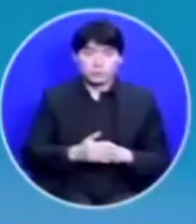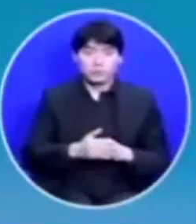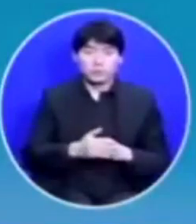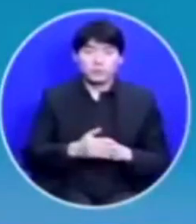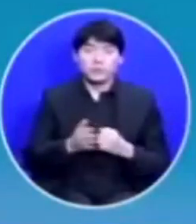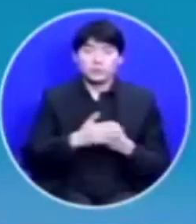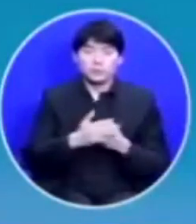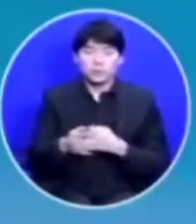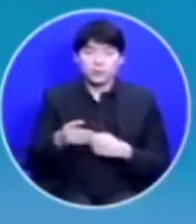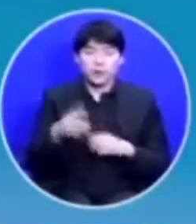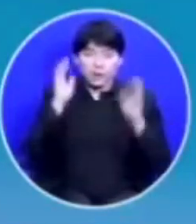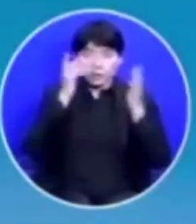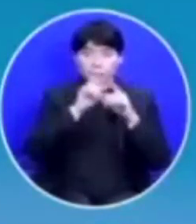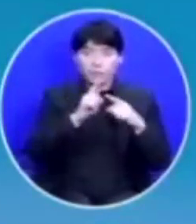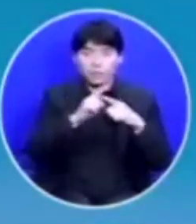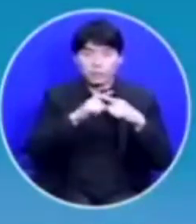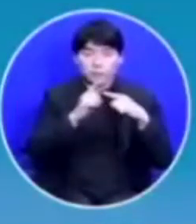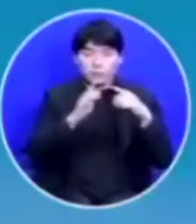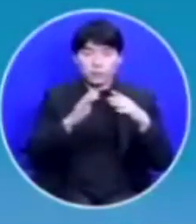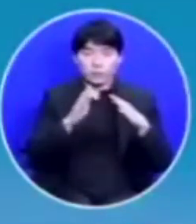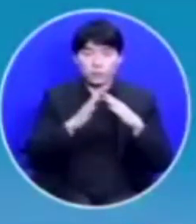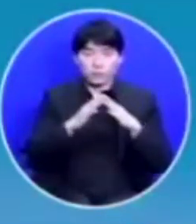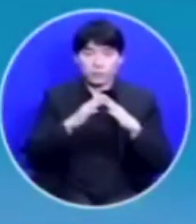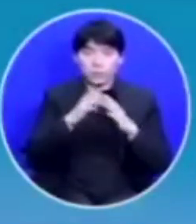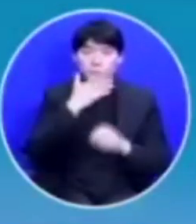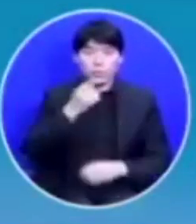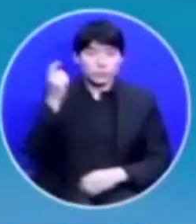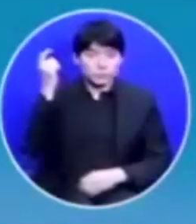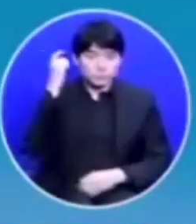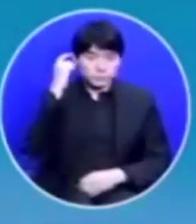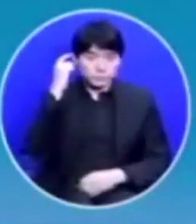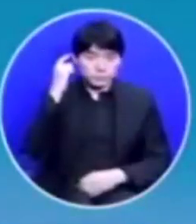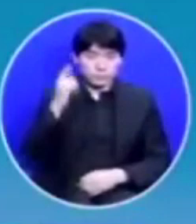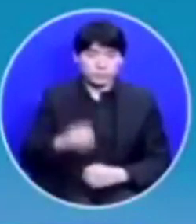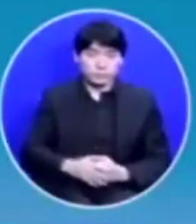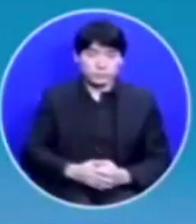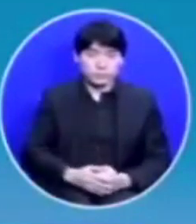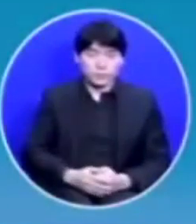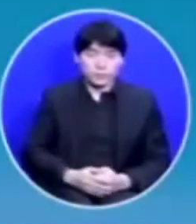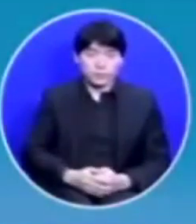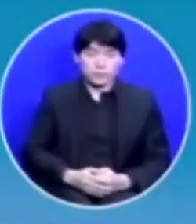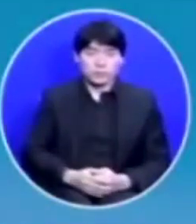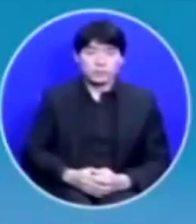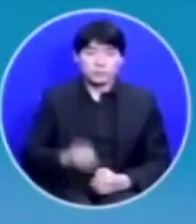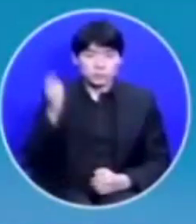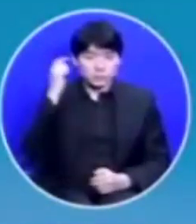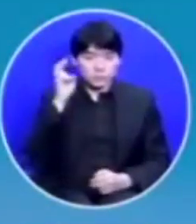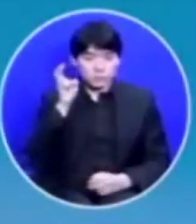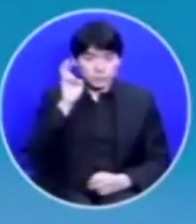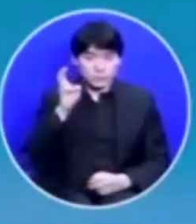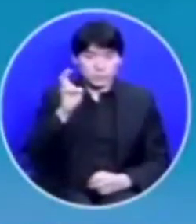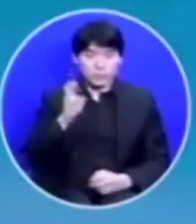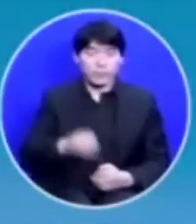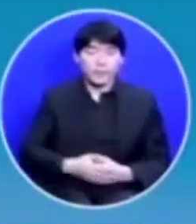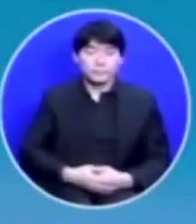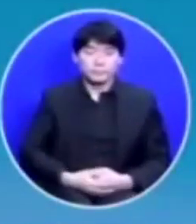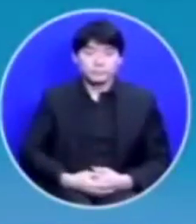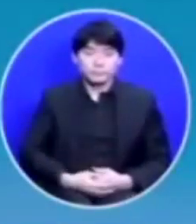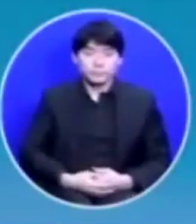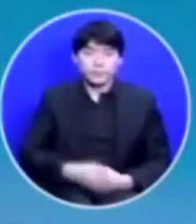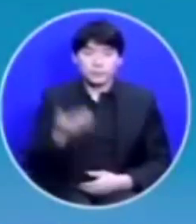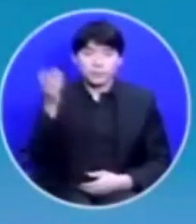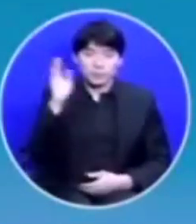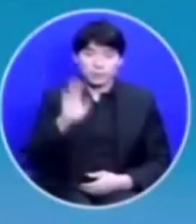들어 보았기에 교회 데리고 와서 어린이부 중고등부 보냈으면 아마 거기서 복음을 들어 보기는 했겠죠